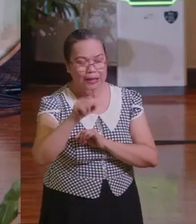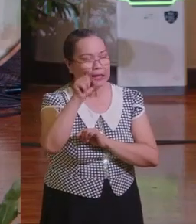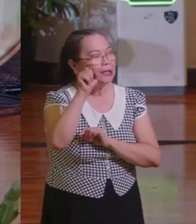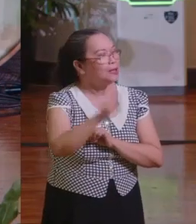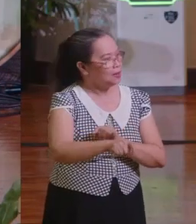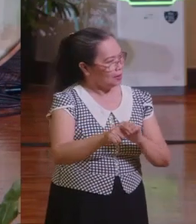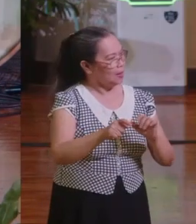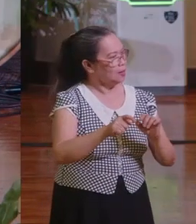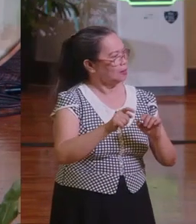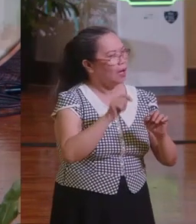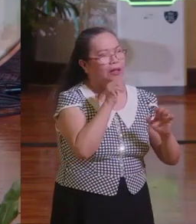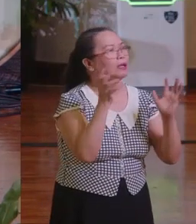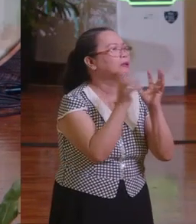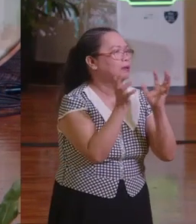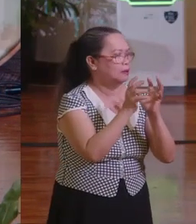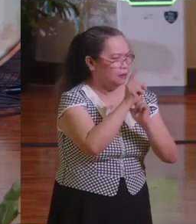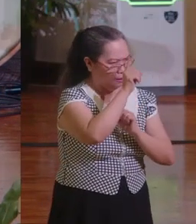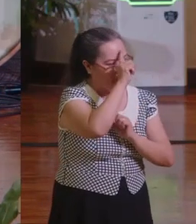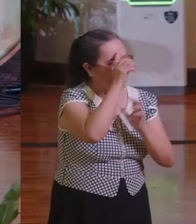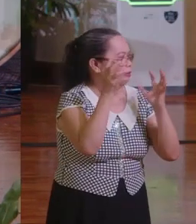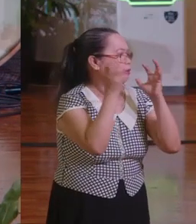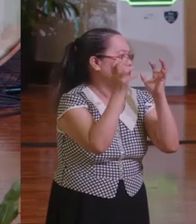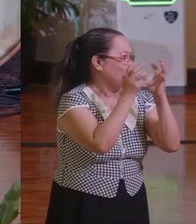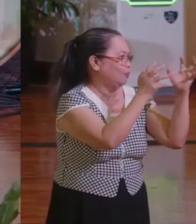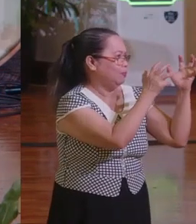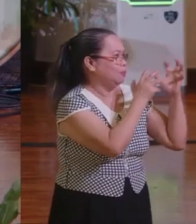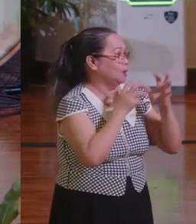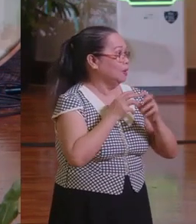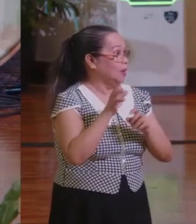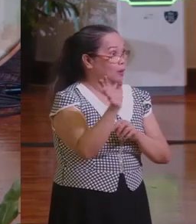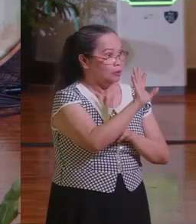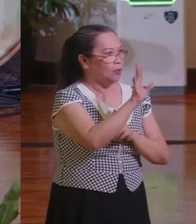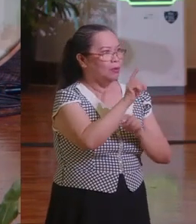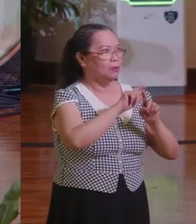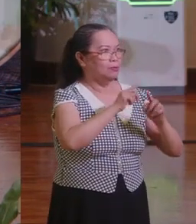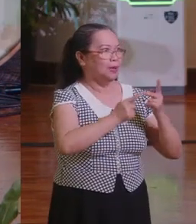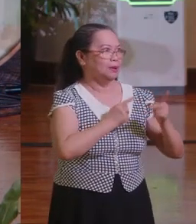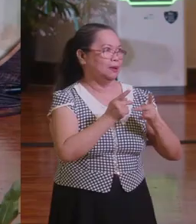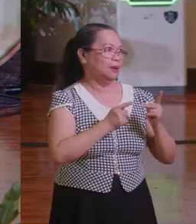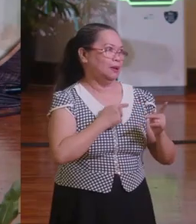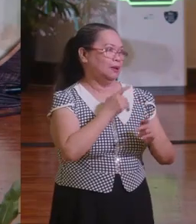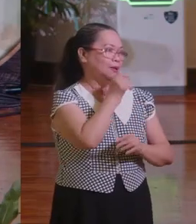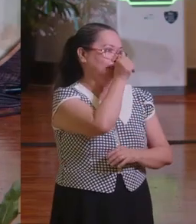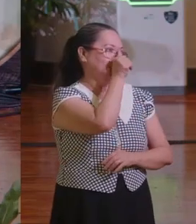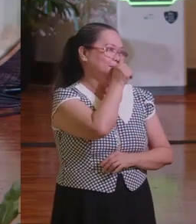to everyone, able to teach patiently during evil,